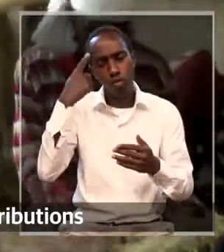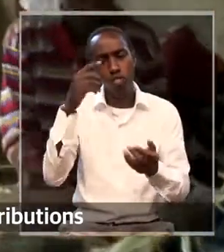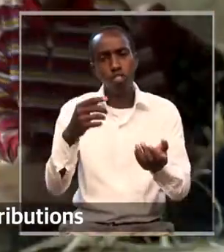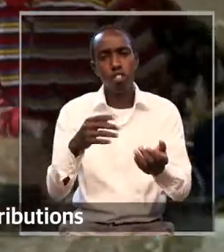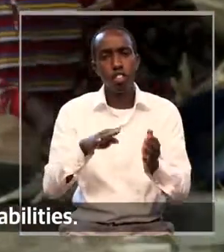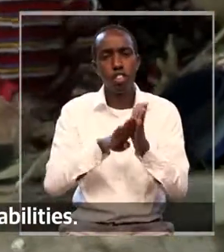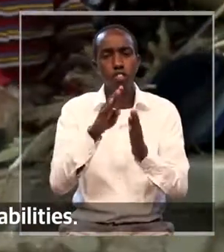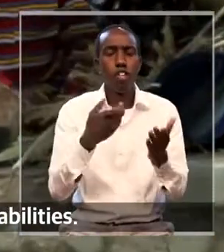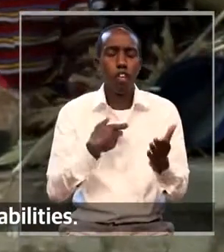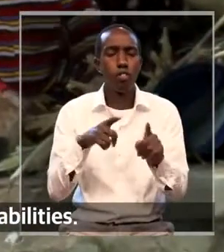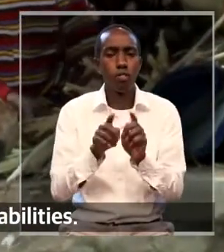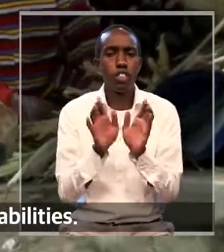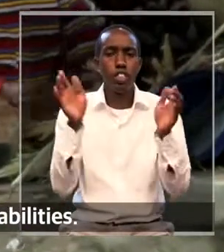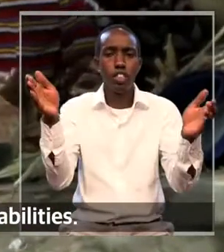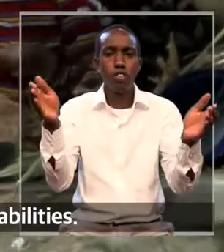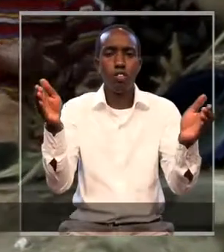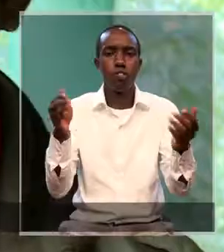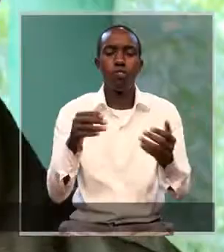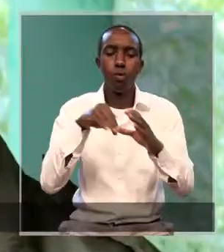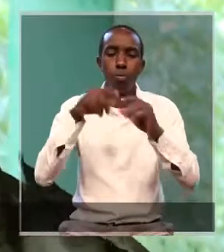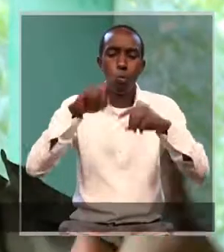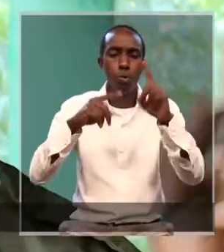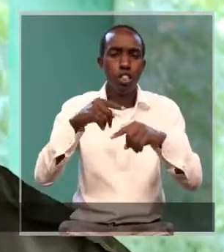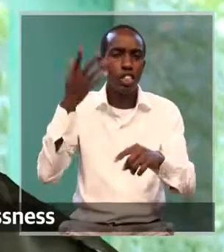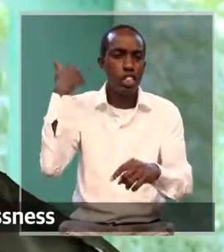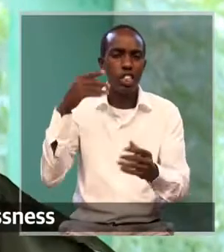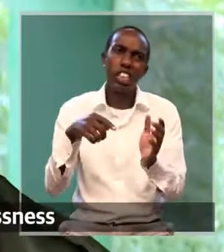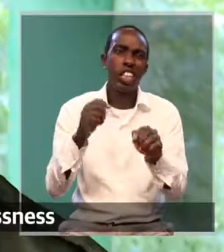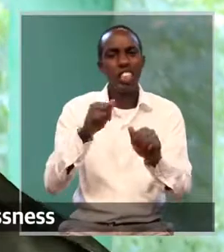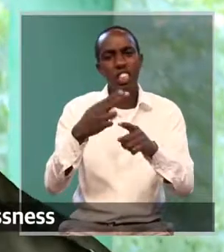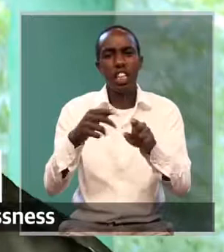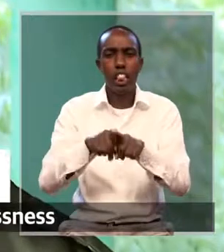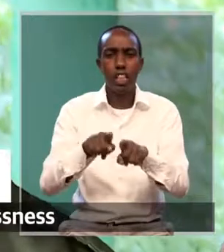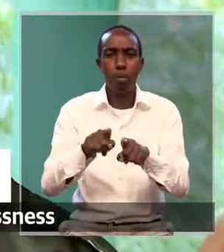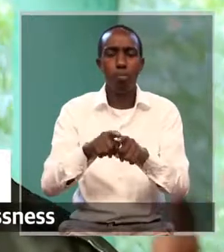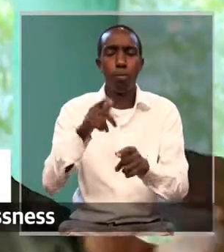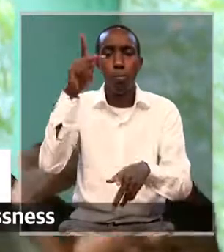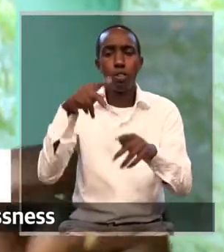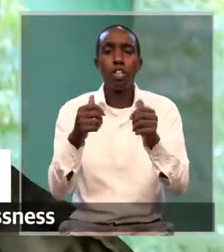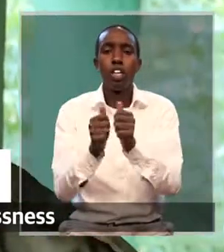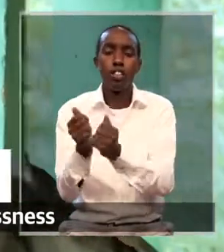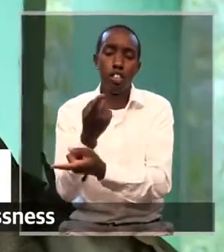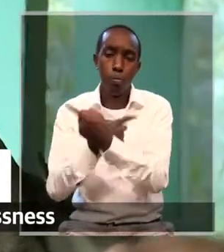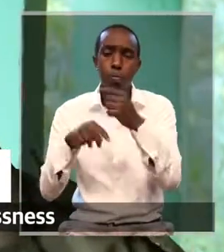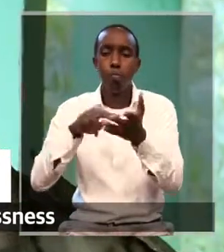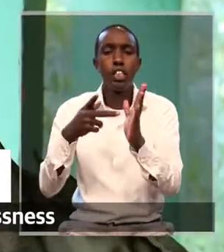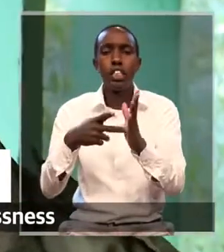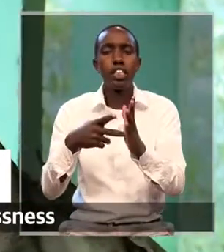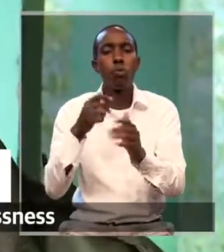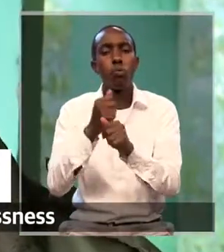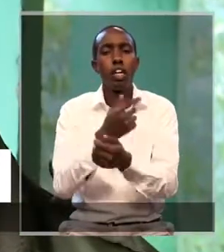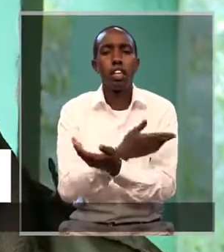rwabo mu iterambere rusange. Muri politiki za kera kandi iternyo ufite ubumuga byaga bivuze umuntu udafite